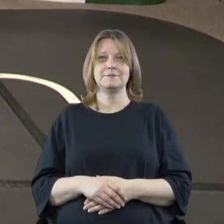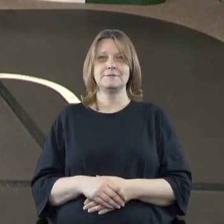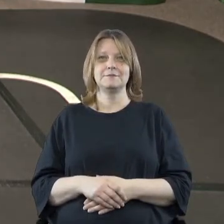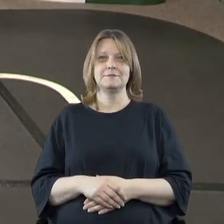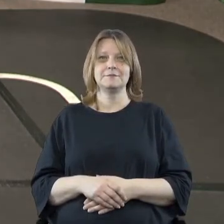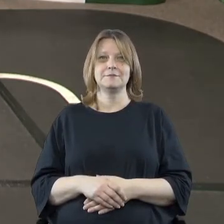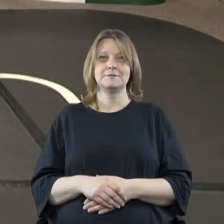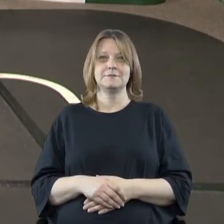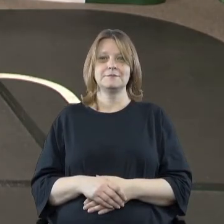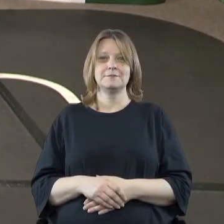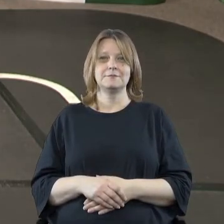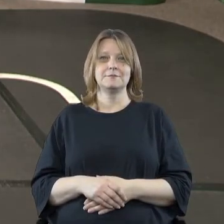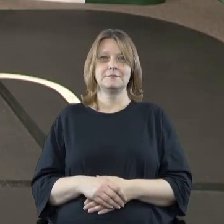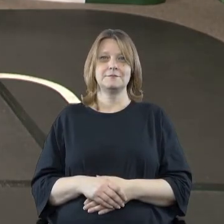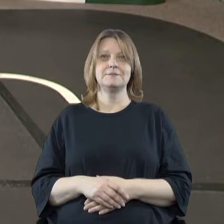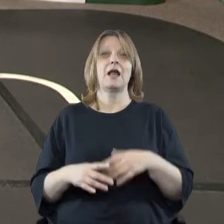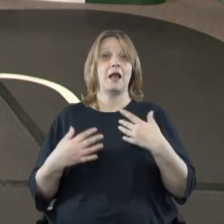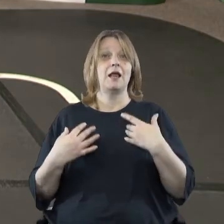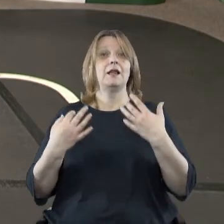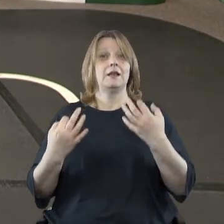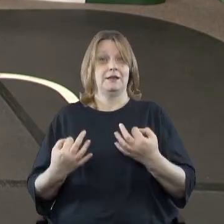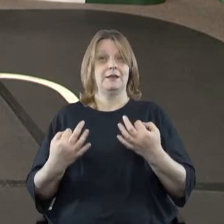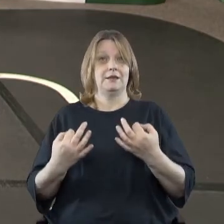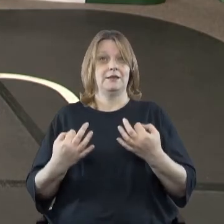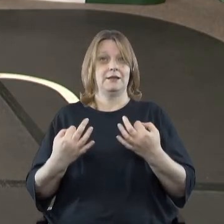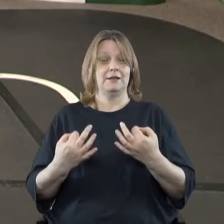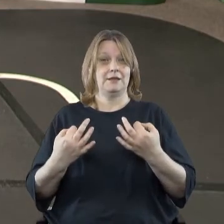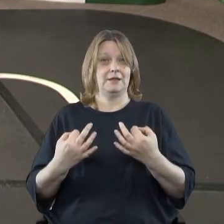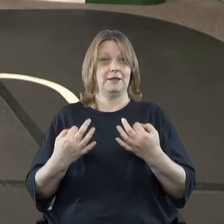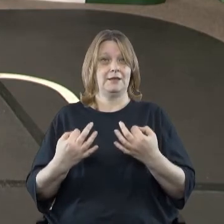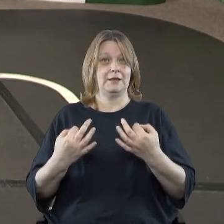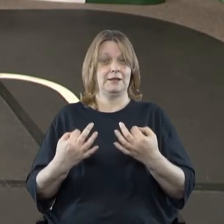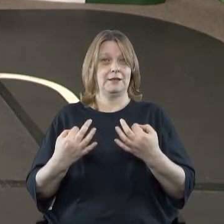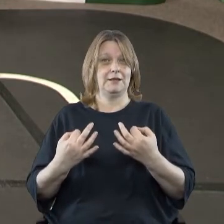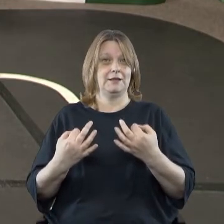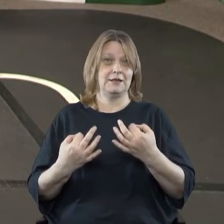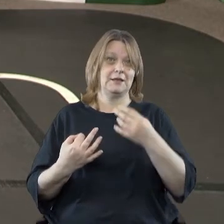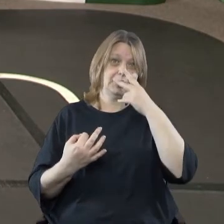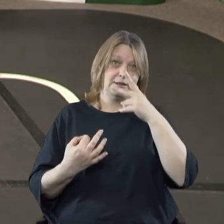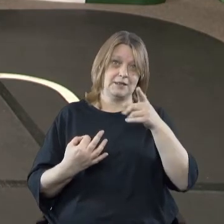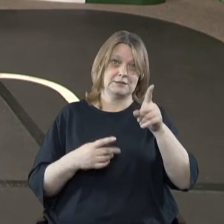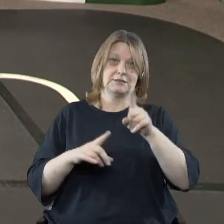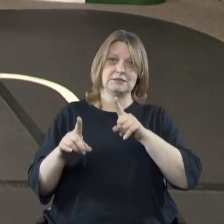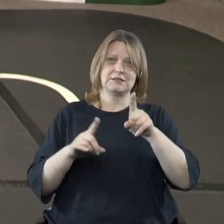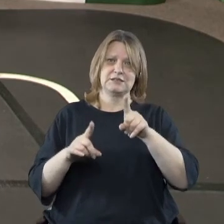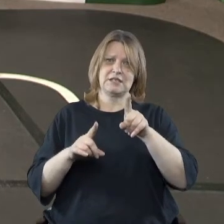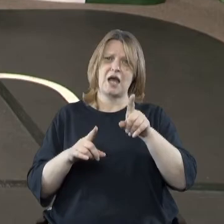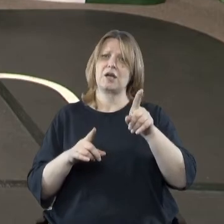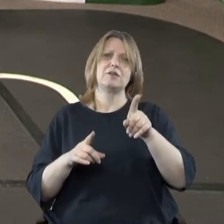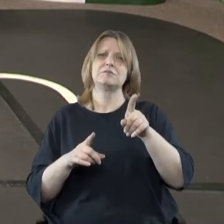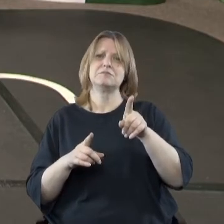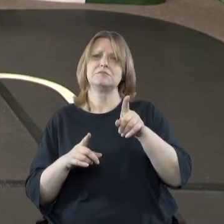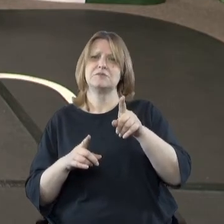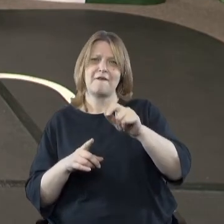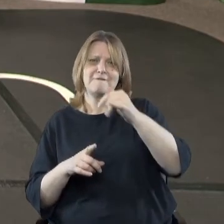Dziękuję. I możemy. To od którego? To może ten znak, jak państwo myślicie. Od tego.